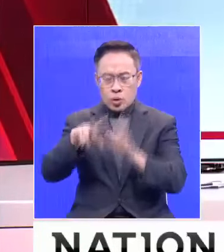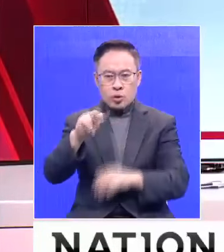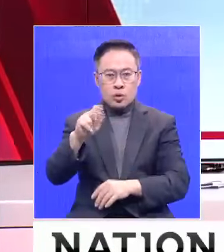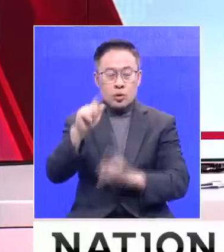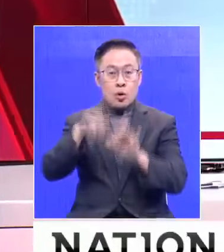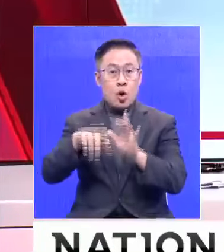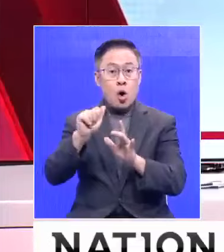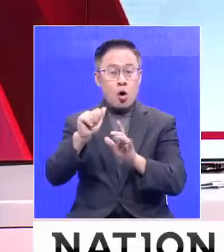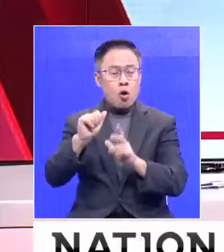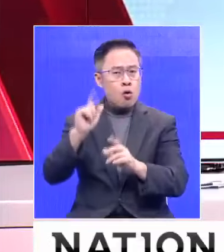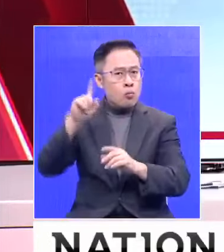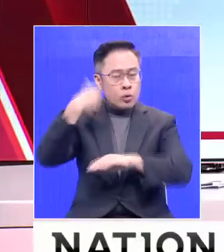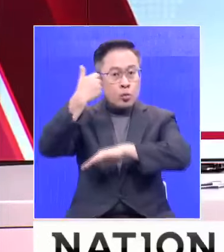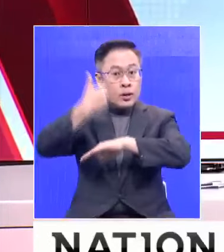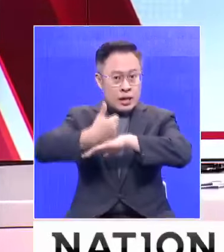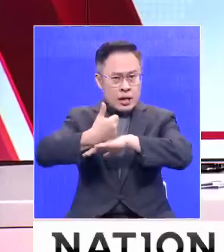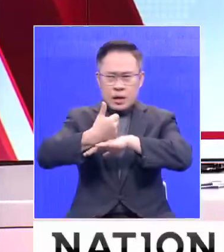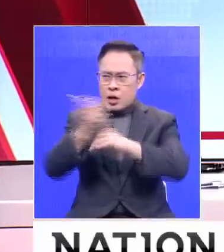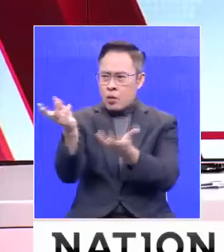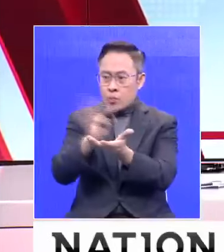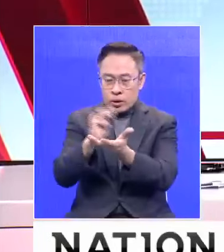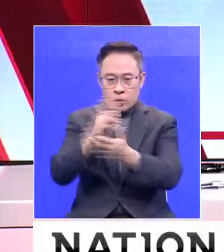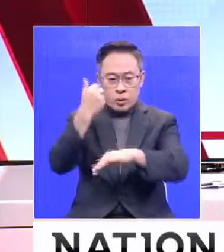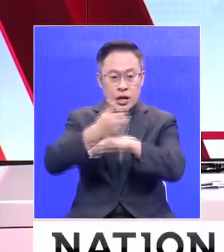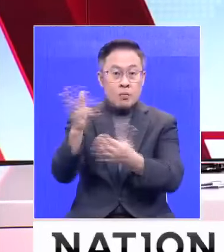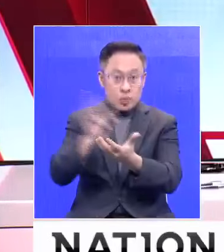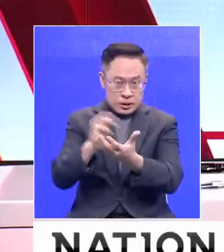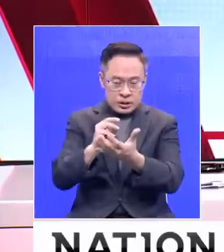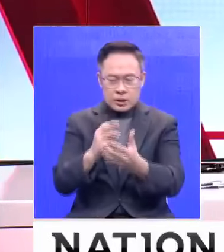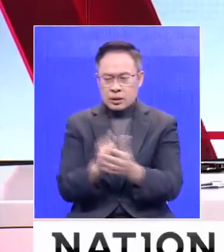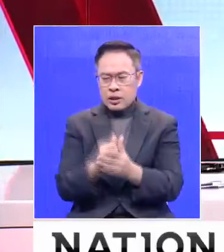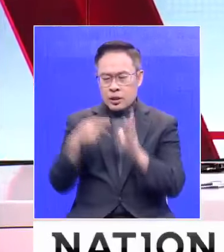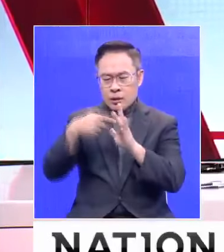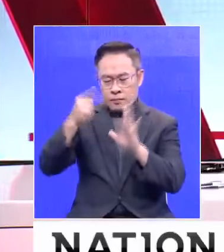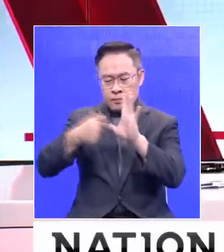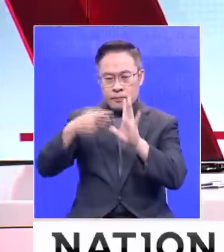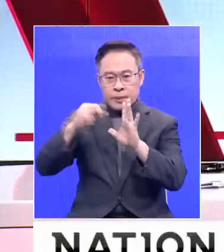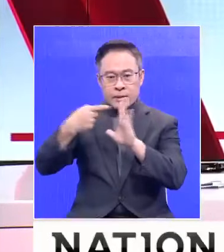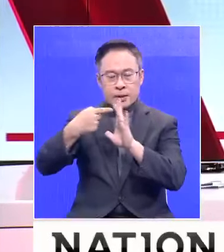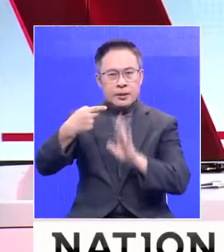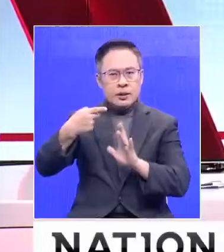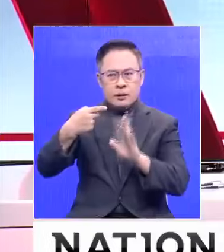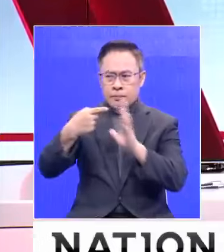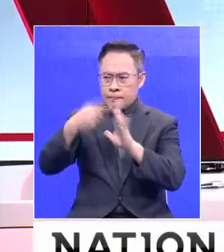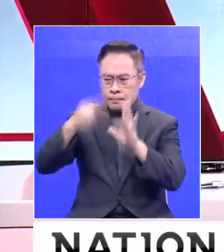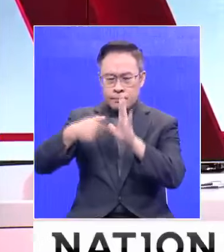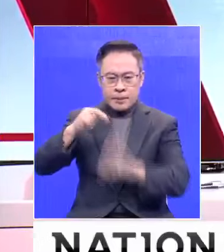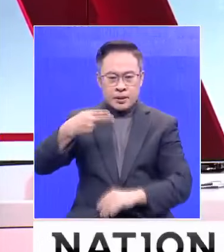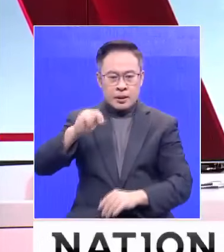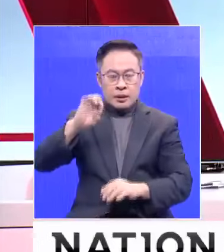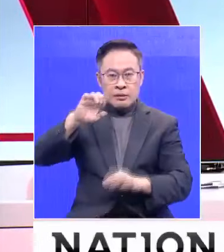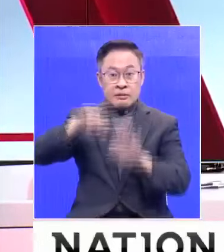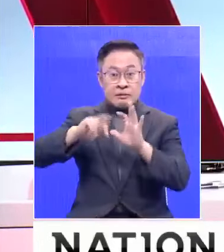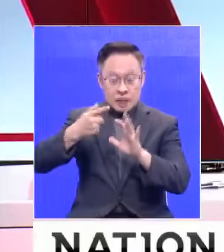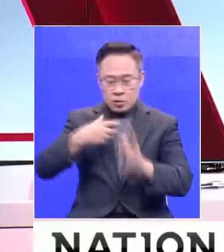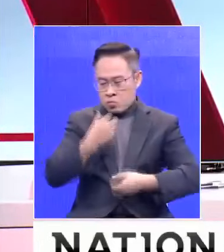าทีมเพื่อนที่เคยรักคนที่เคยทำงานด้วยกันเนี่ยตั้งโต๊ะแถลงข่าวเปิดเผยรายละเอียดแบบยิบเลยนะ